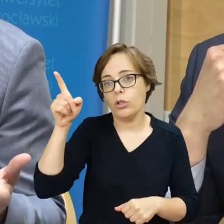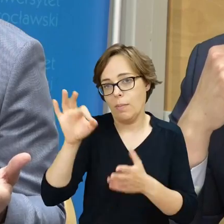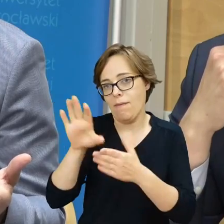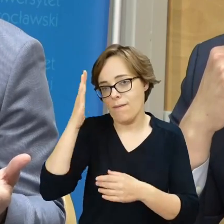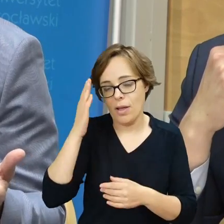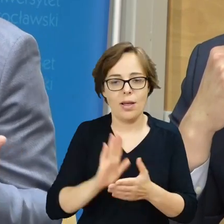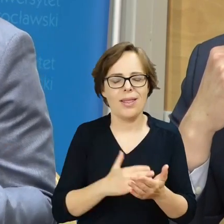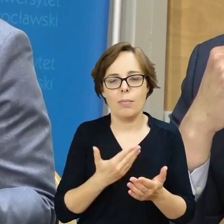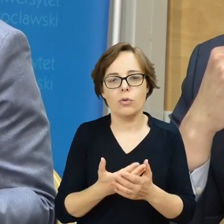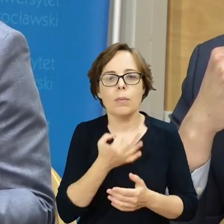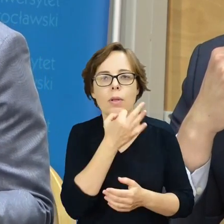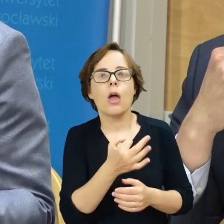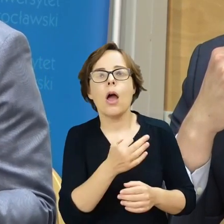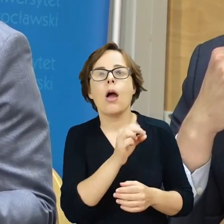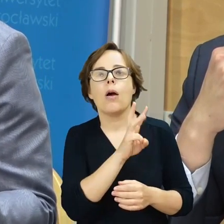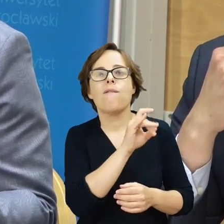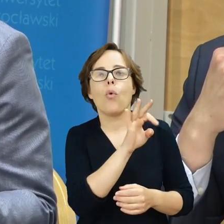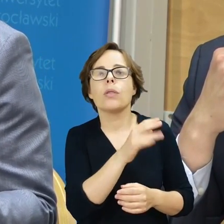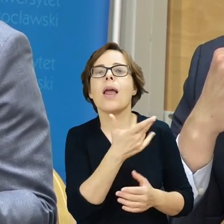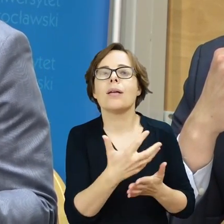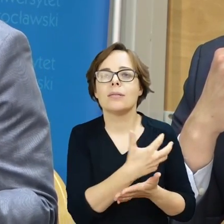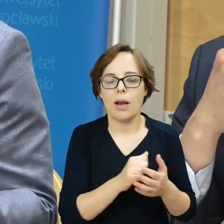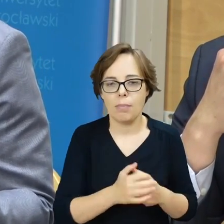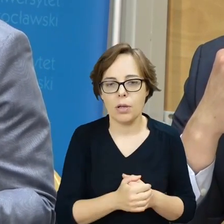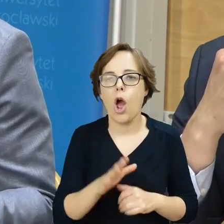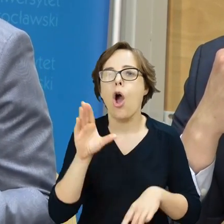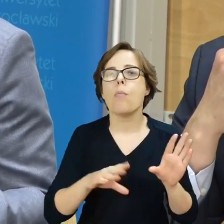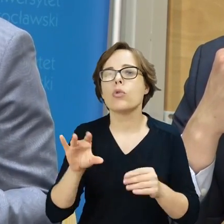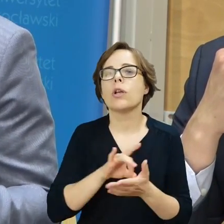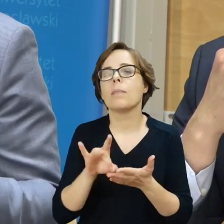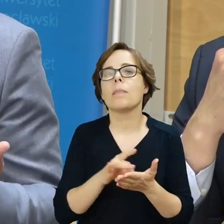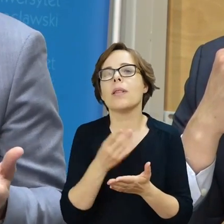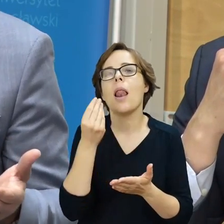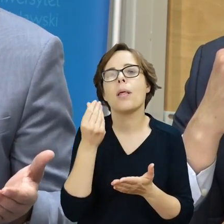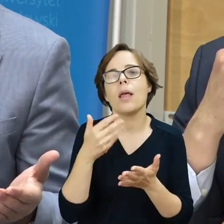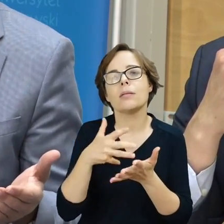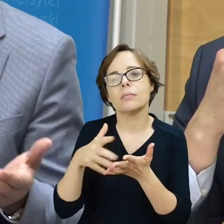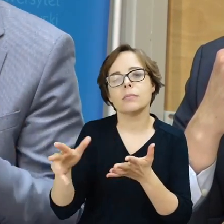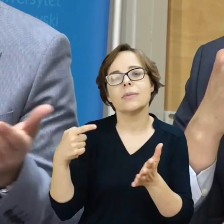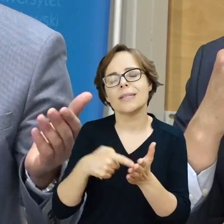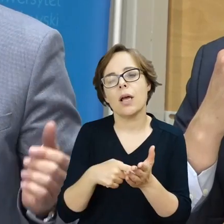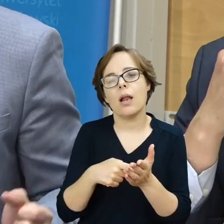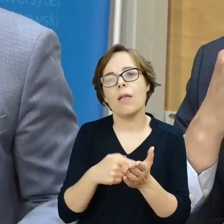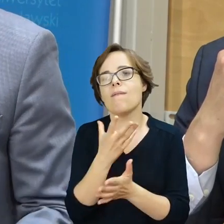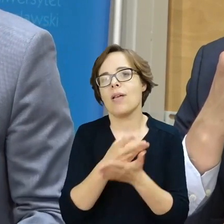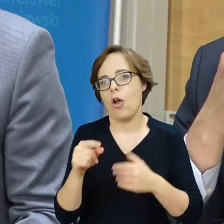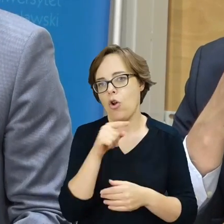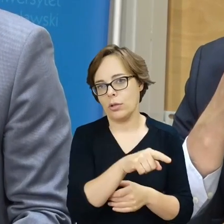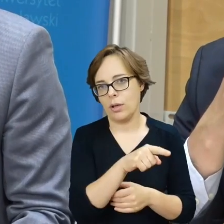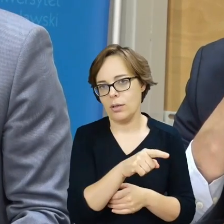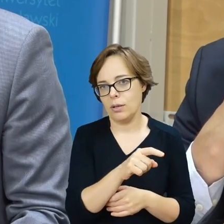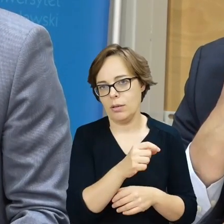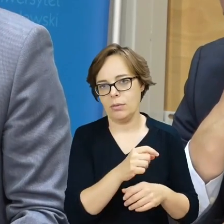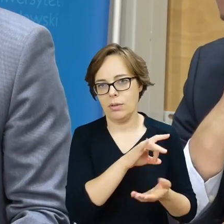ile zarabia wójt, a ile jest przeznaczone w budżecie gminy na wynagrodzenie wójta. I też no, tutaj